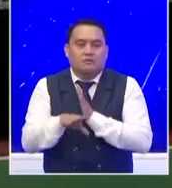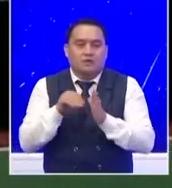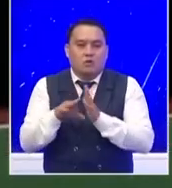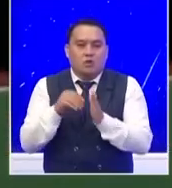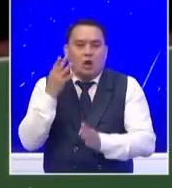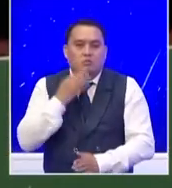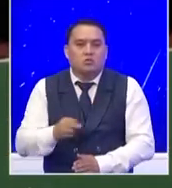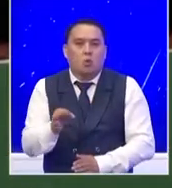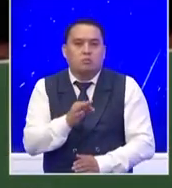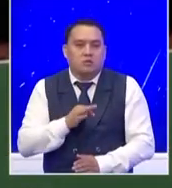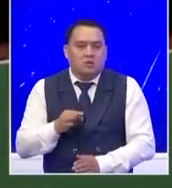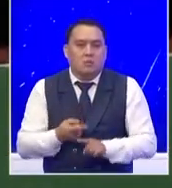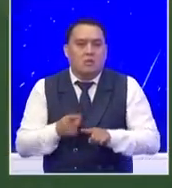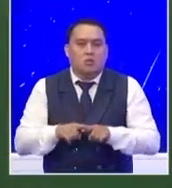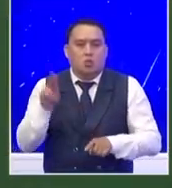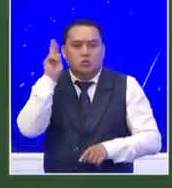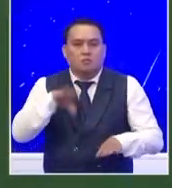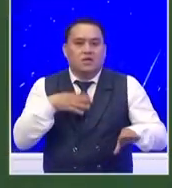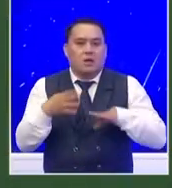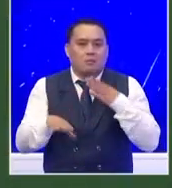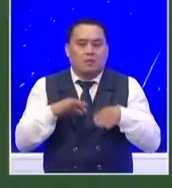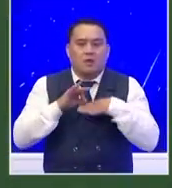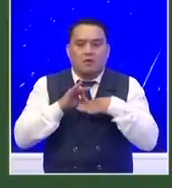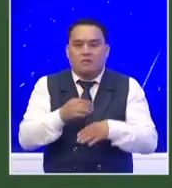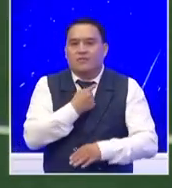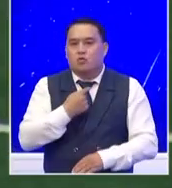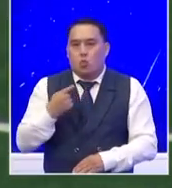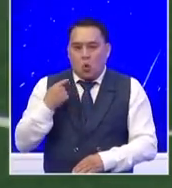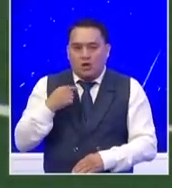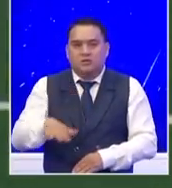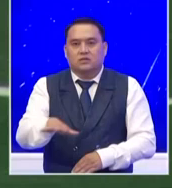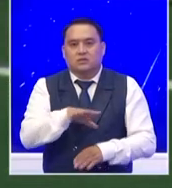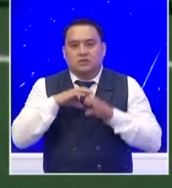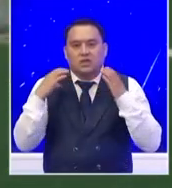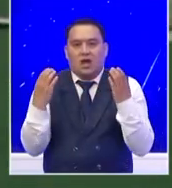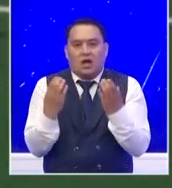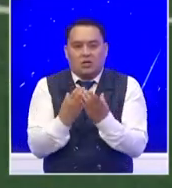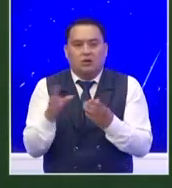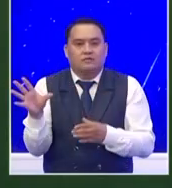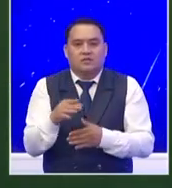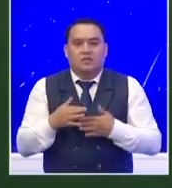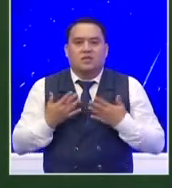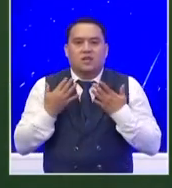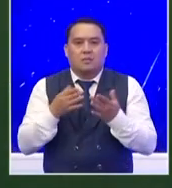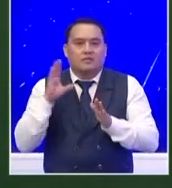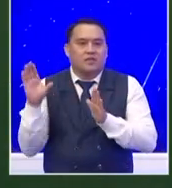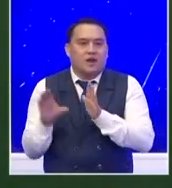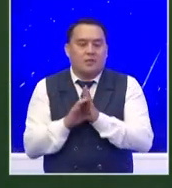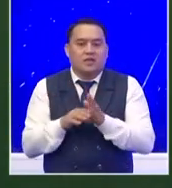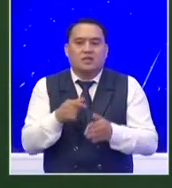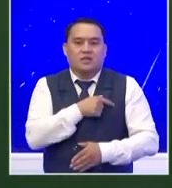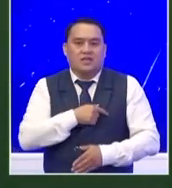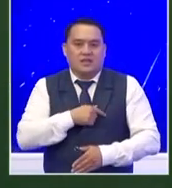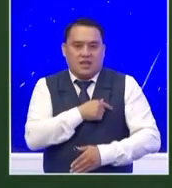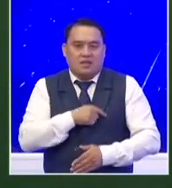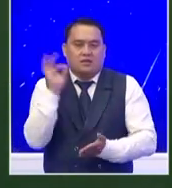из Алматинской области, и потому учебно-тренировочные сборы проходят в основном в Талдыкургане на стадионе без арыс соблюдения всех санитарных мер. Перед собой тренерский состав